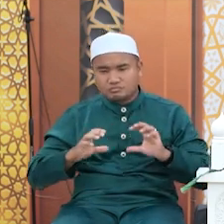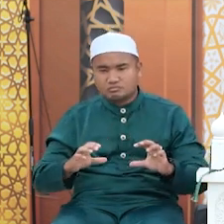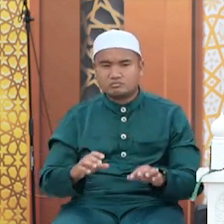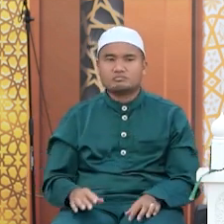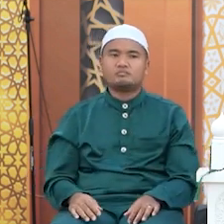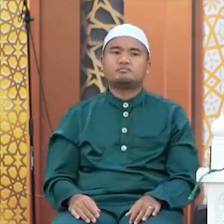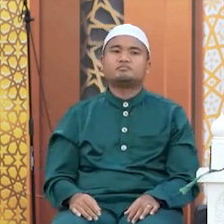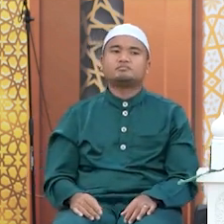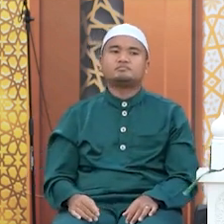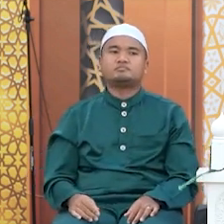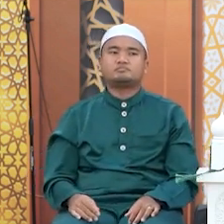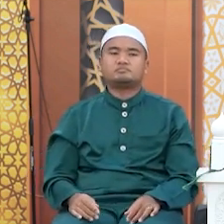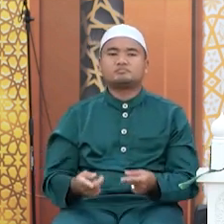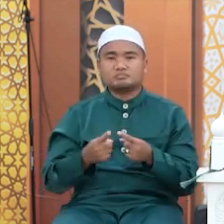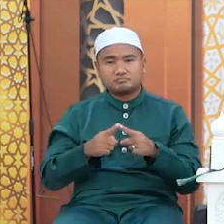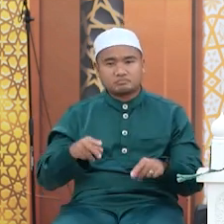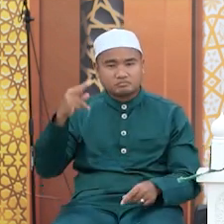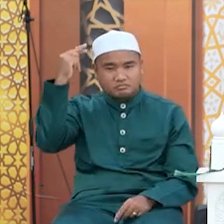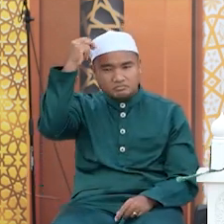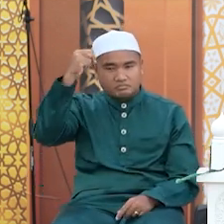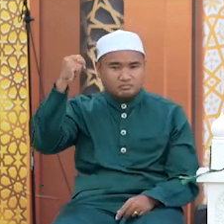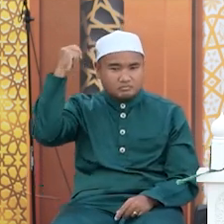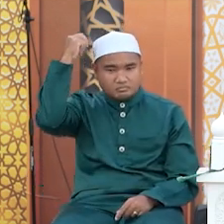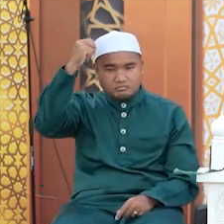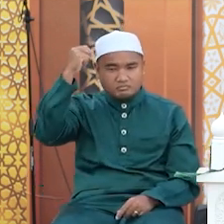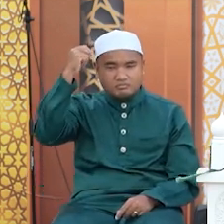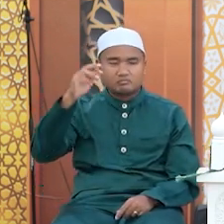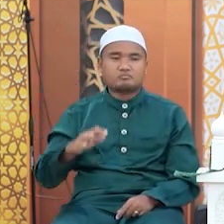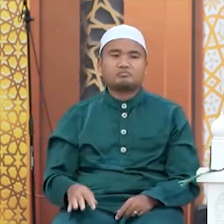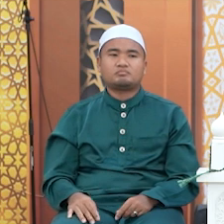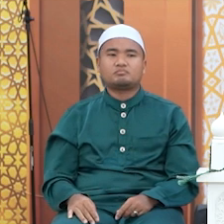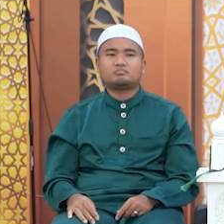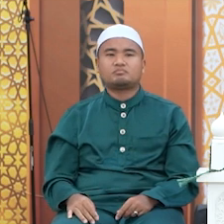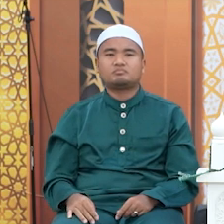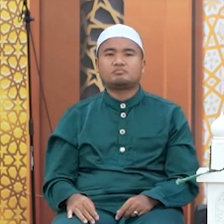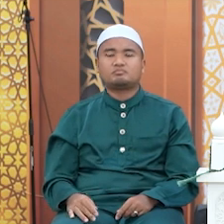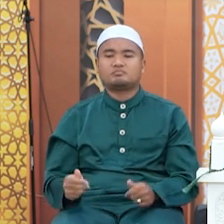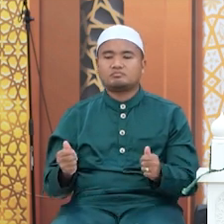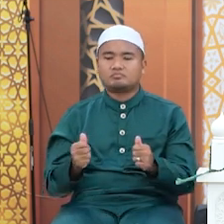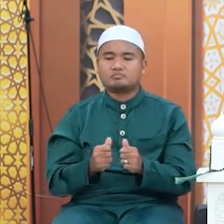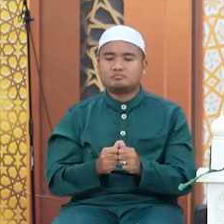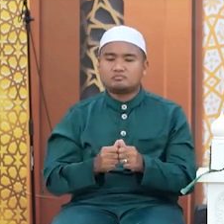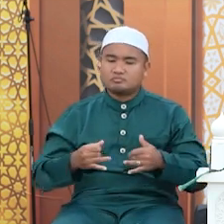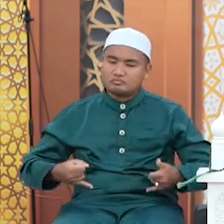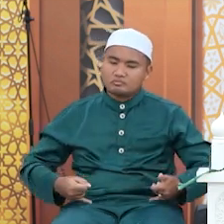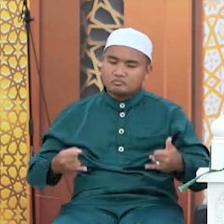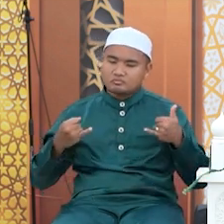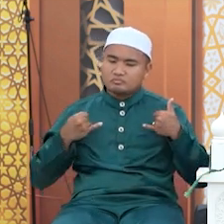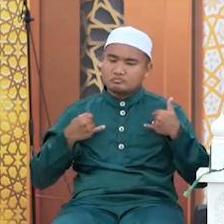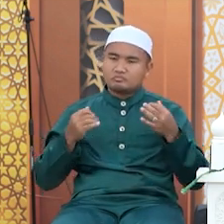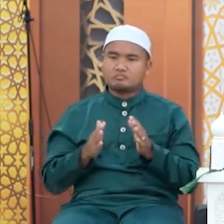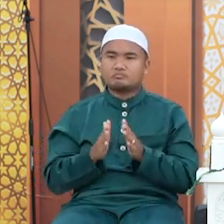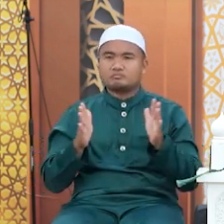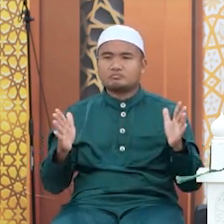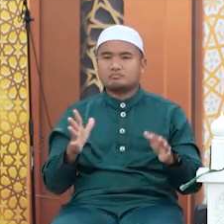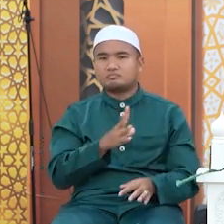Dalam keadaan macam itu, Nabi tanpa teragak-agak, dengan jiwanya yang besar, dengan